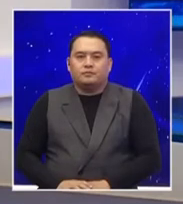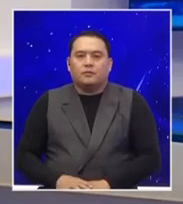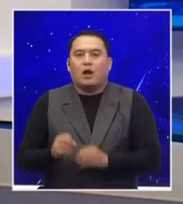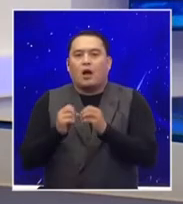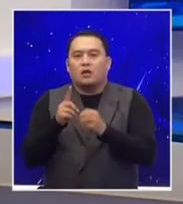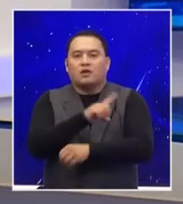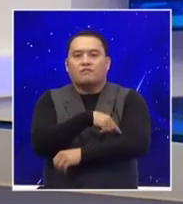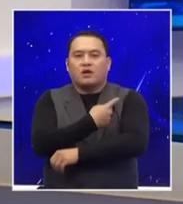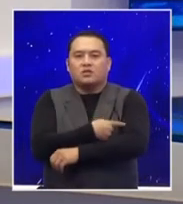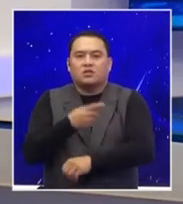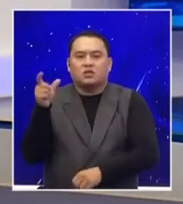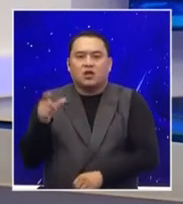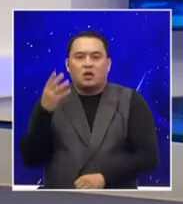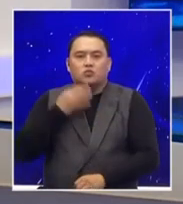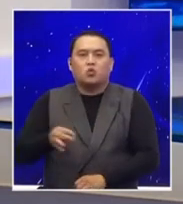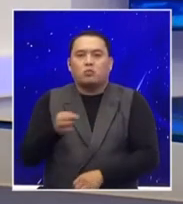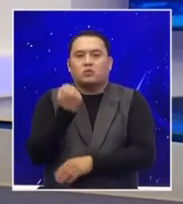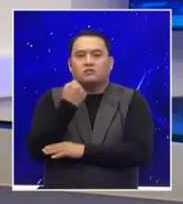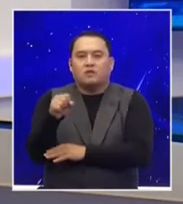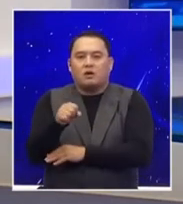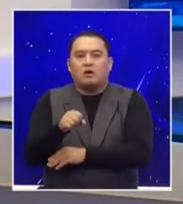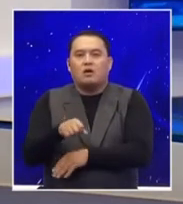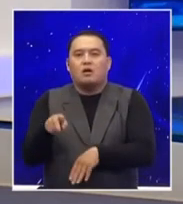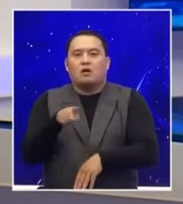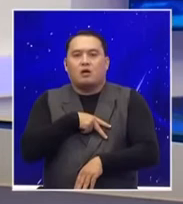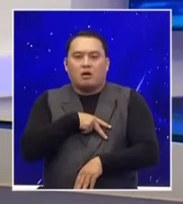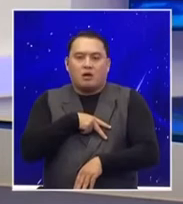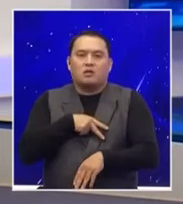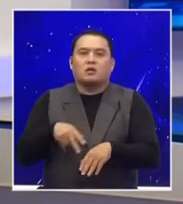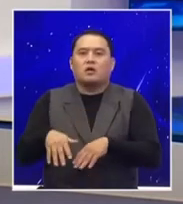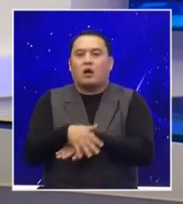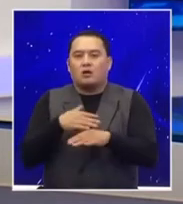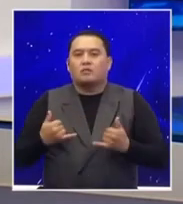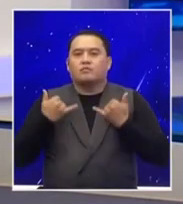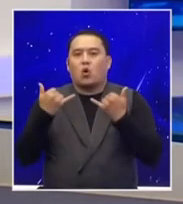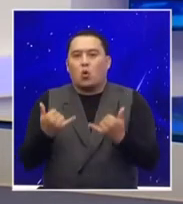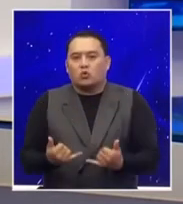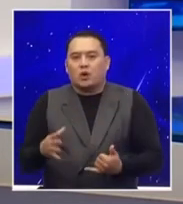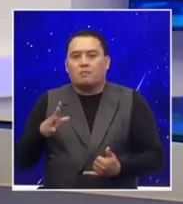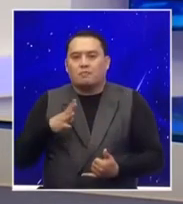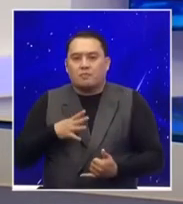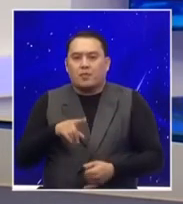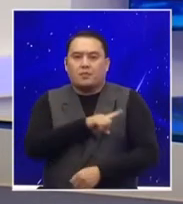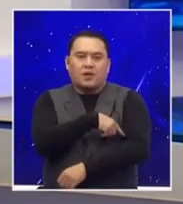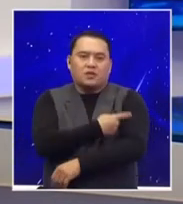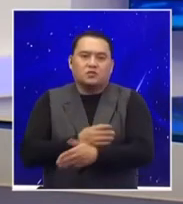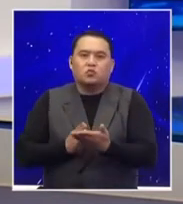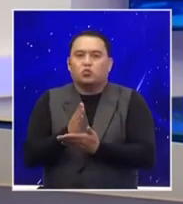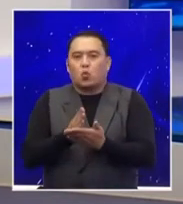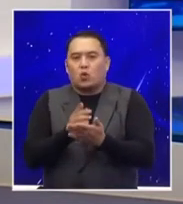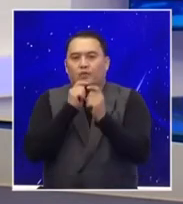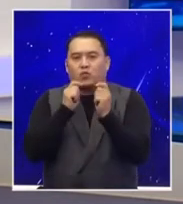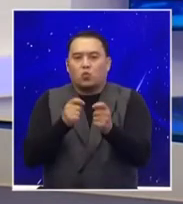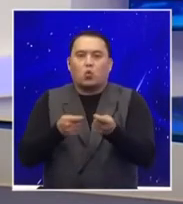11 врачей Алматинской области стали обладателями медали «Халык алгысы». Почетные нагрудные знаки медицинским работникам